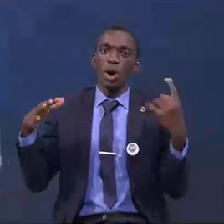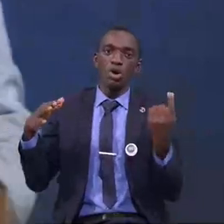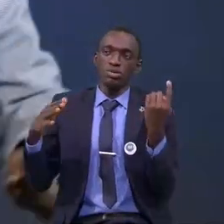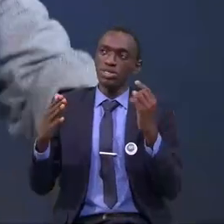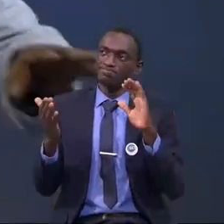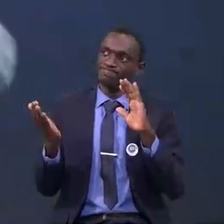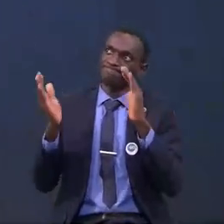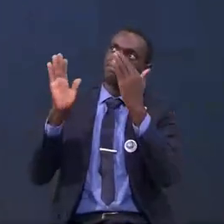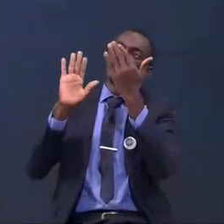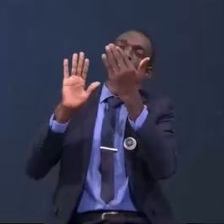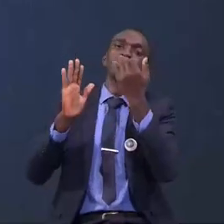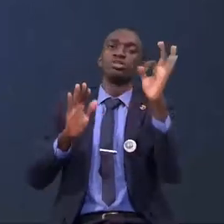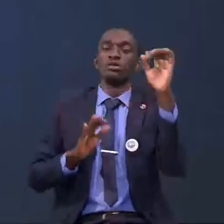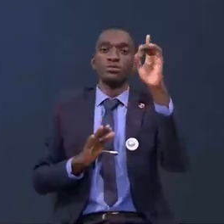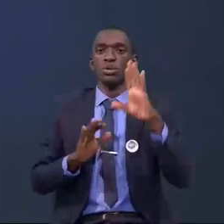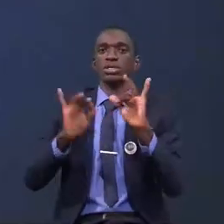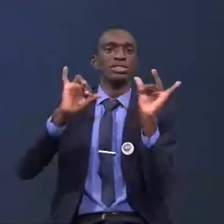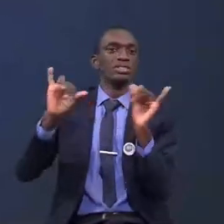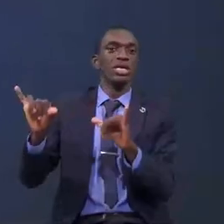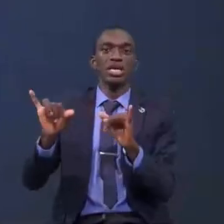Ils sont toujours dans la présence de Dieu.